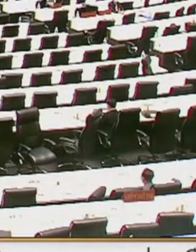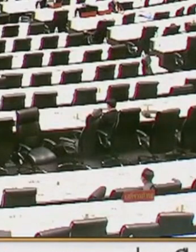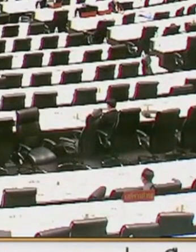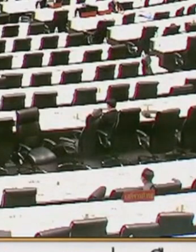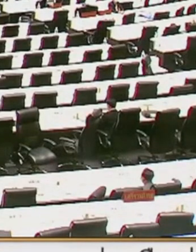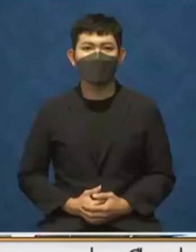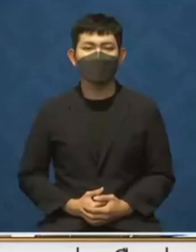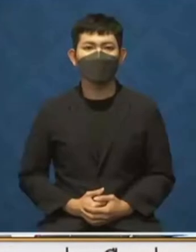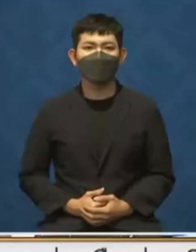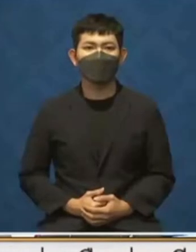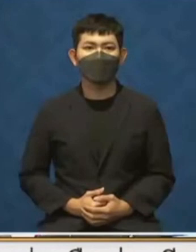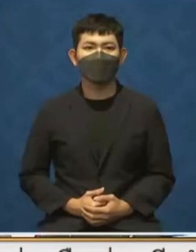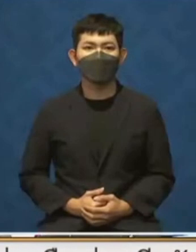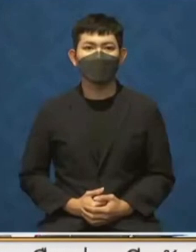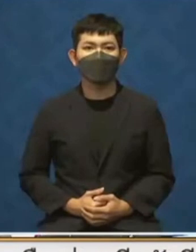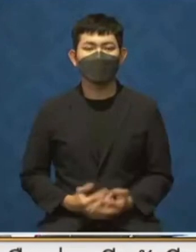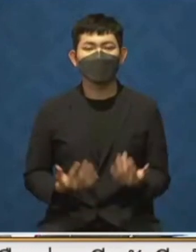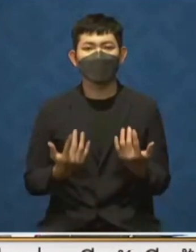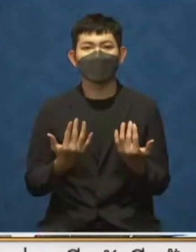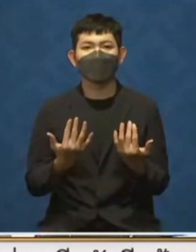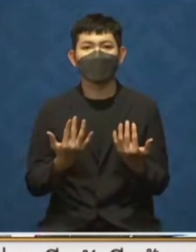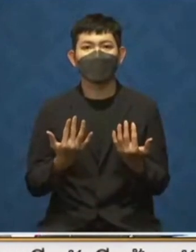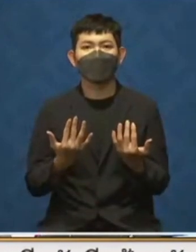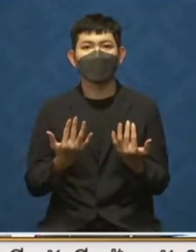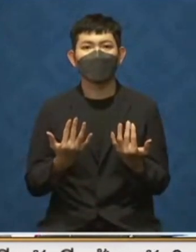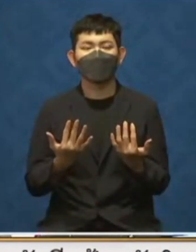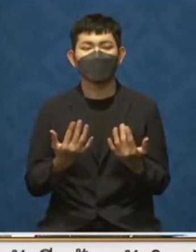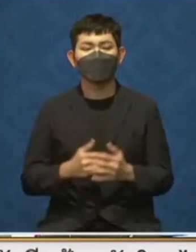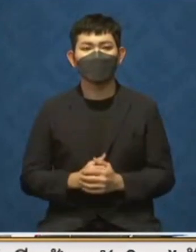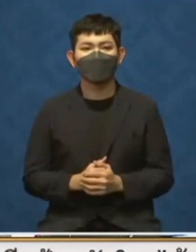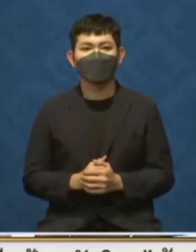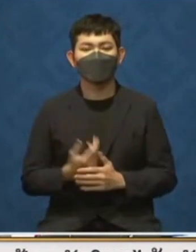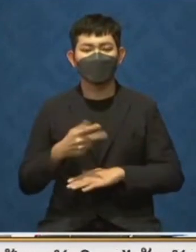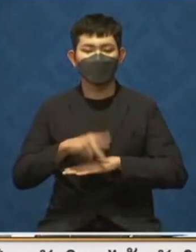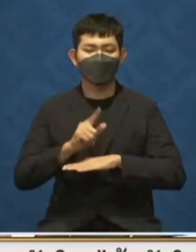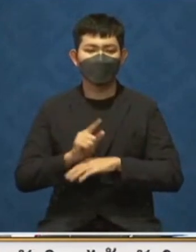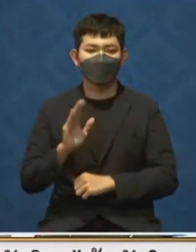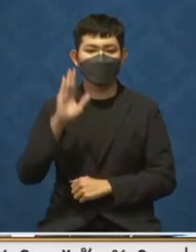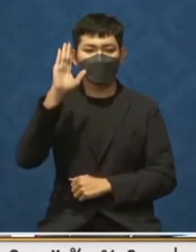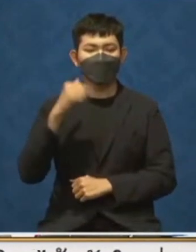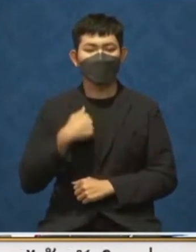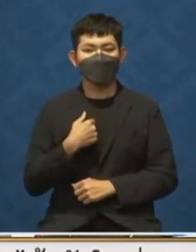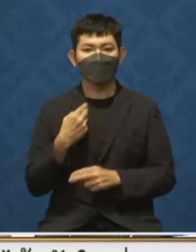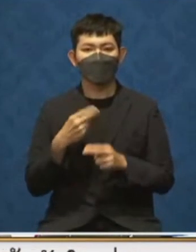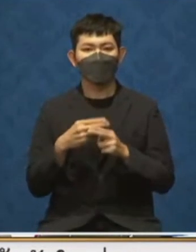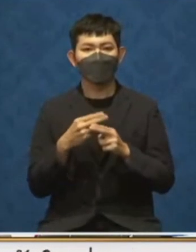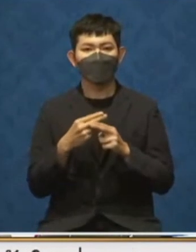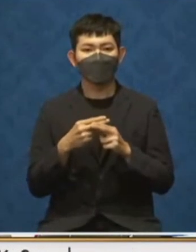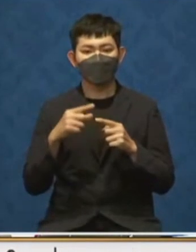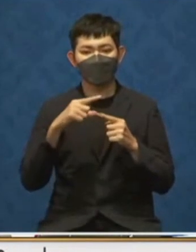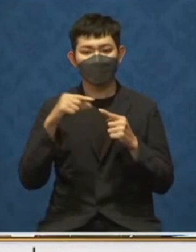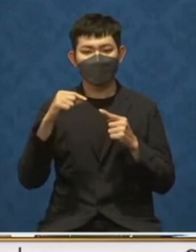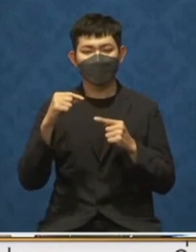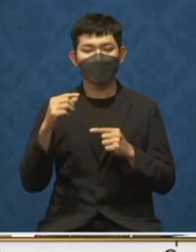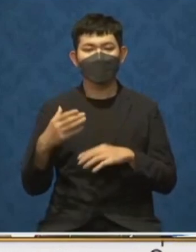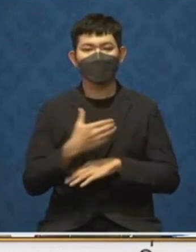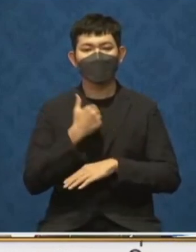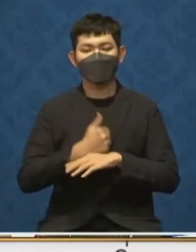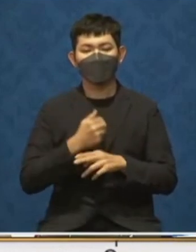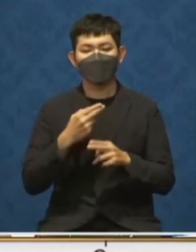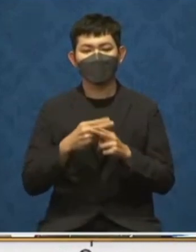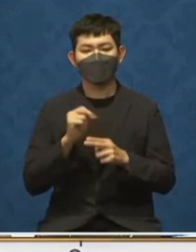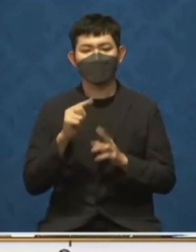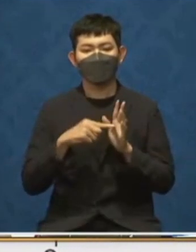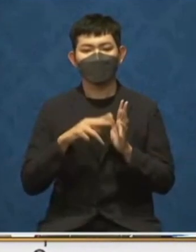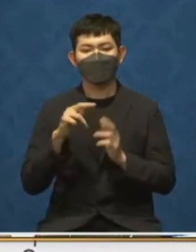เชิญนะครับยังกำลังรออยู่ครับ ท่านประธานครับผมณัฐวุฒิบัวประทุมบัญชีรายชื่อพรรคก้าวไกลแสดงตนครับ ครับท่านณั